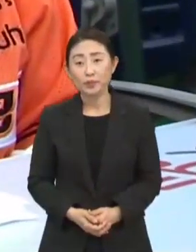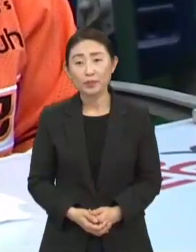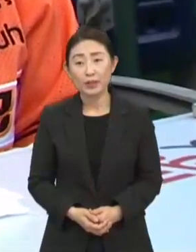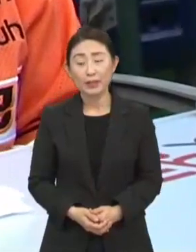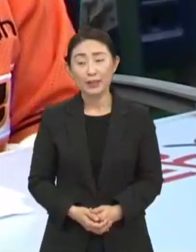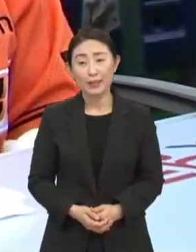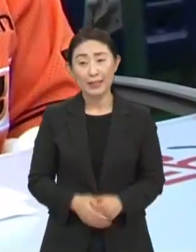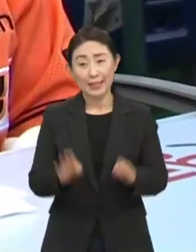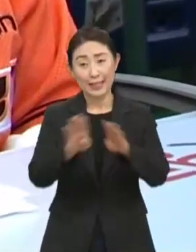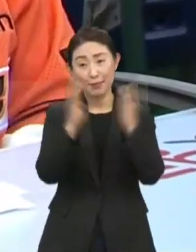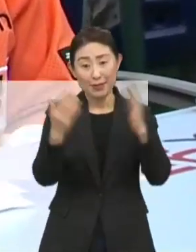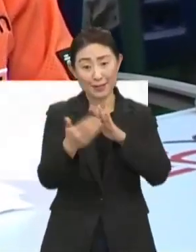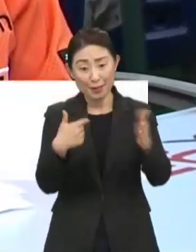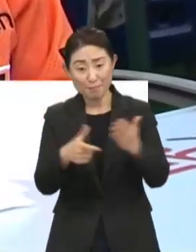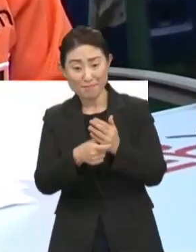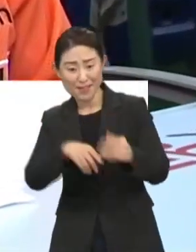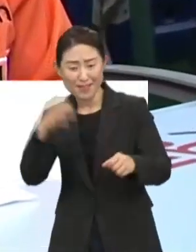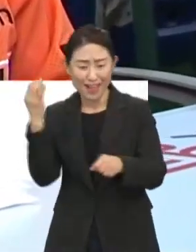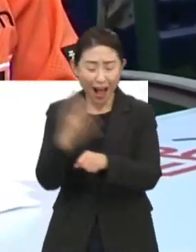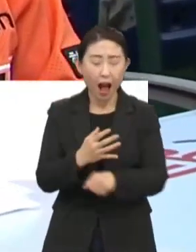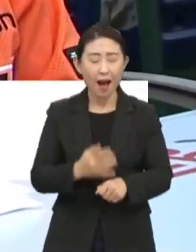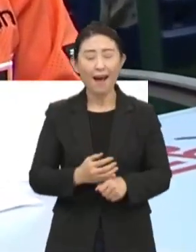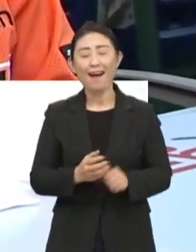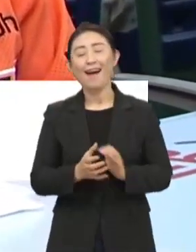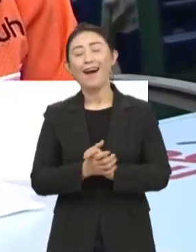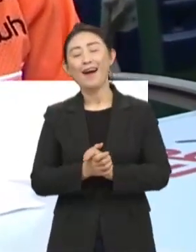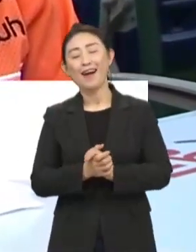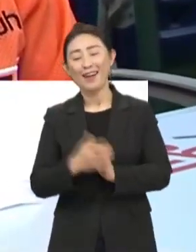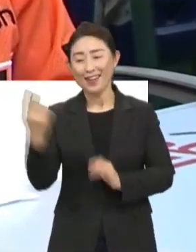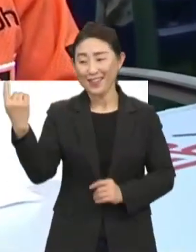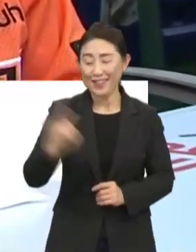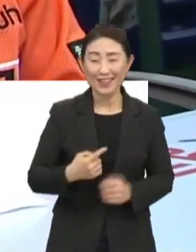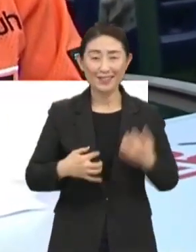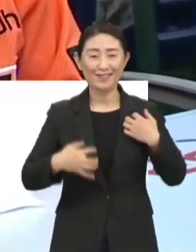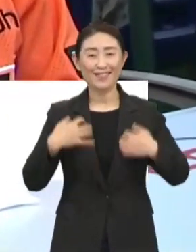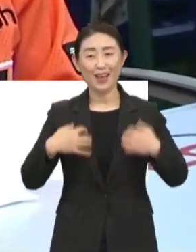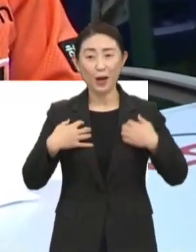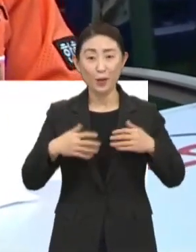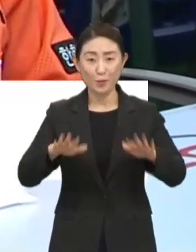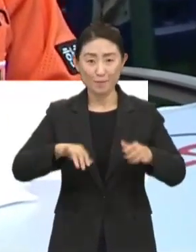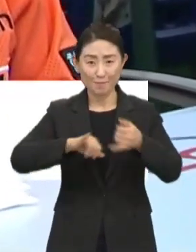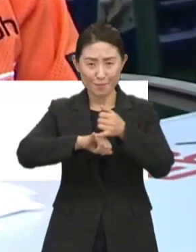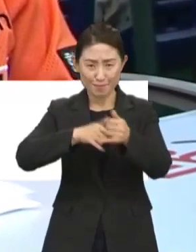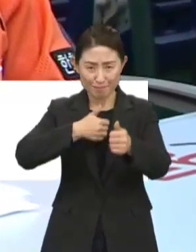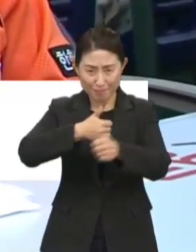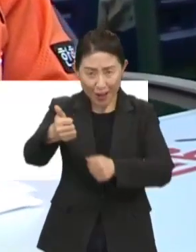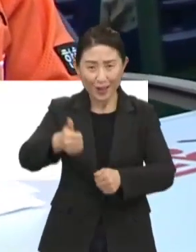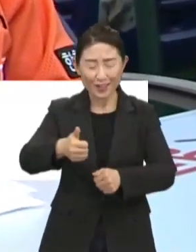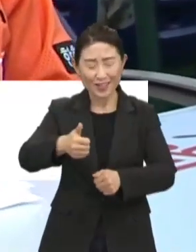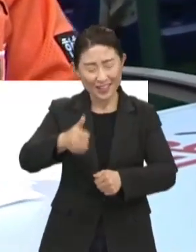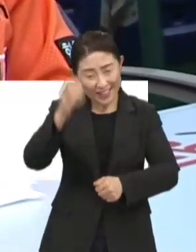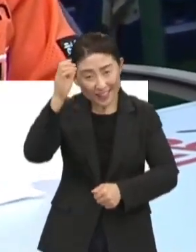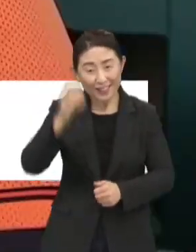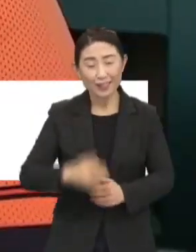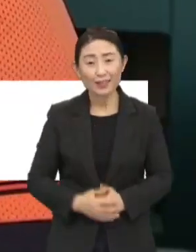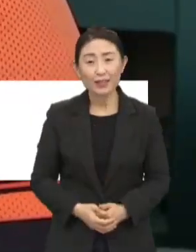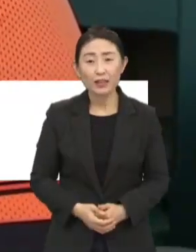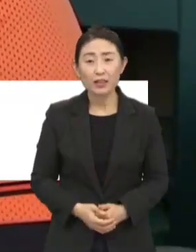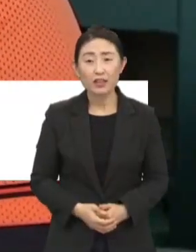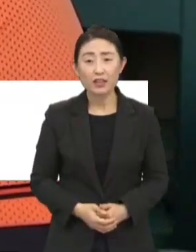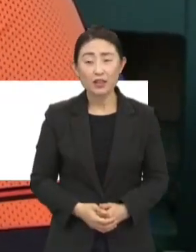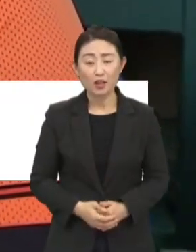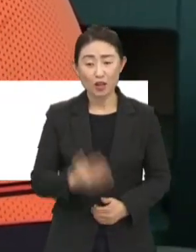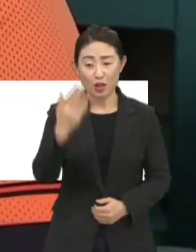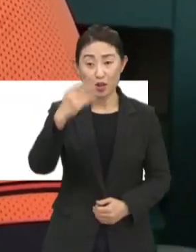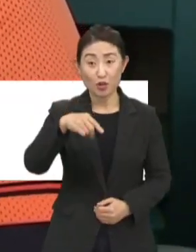저는 개막전부터 티켓팅 성공해서 오게 돼서 정말 기쁘고 오늘 꼭 이겼으면 좋겠다고 생각하고 있어요.